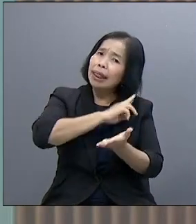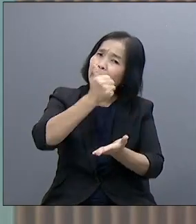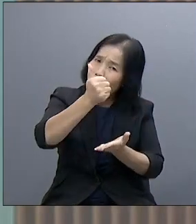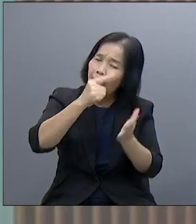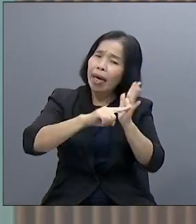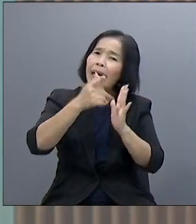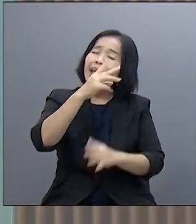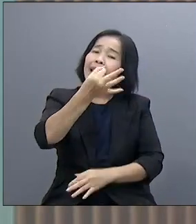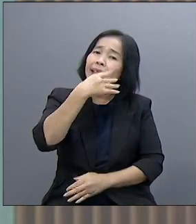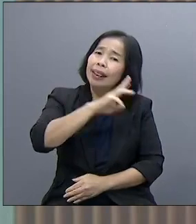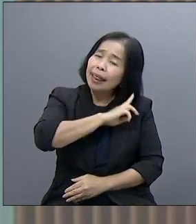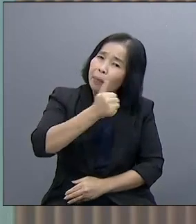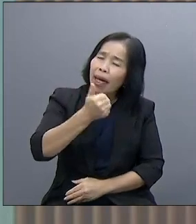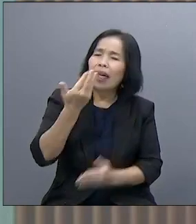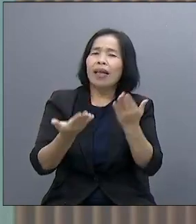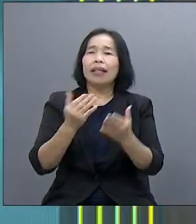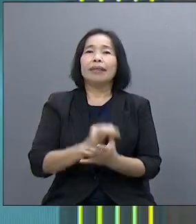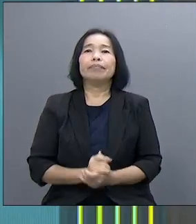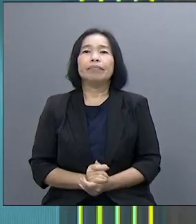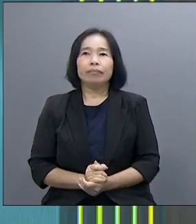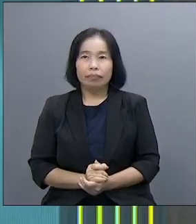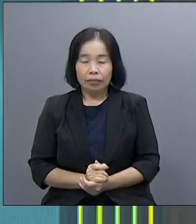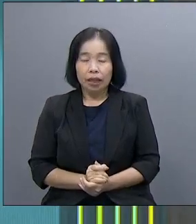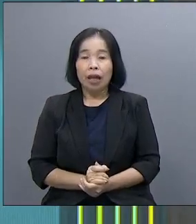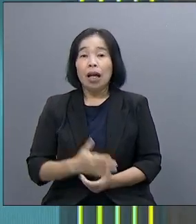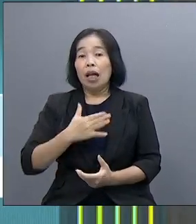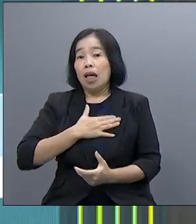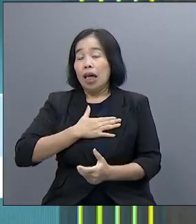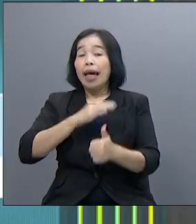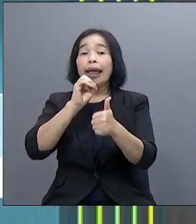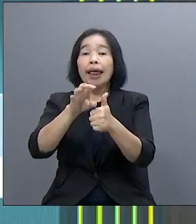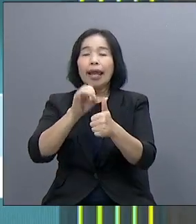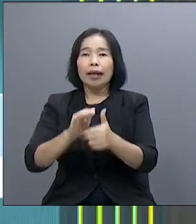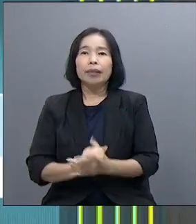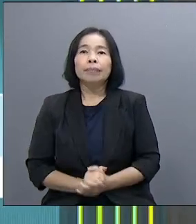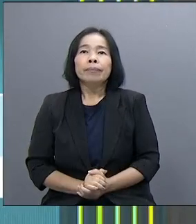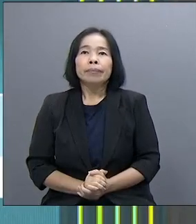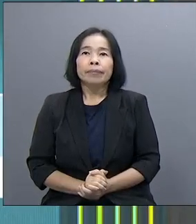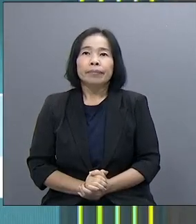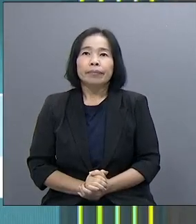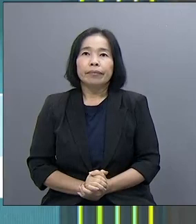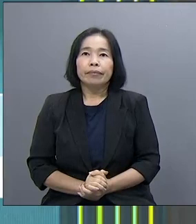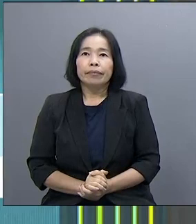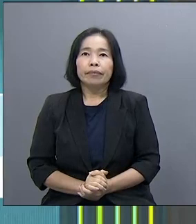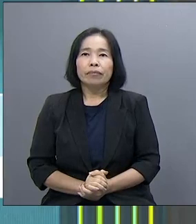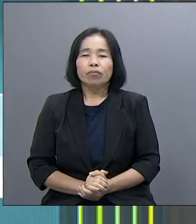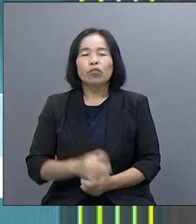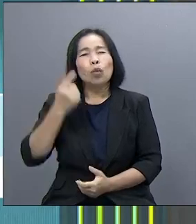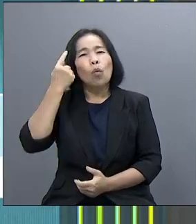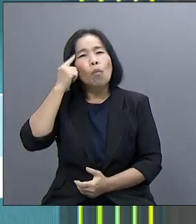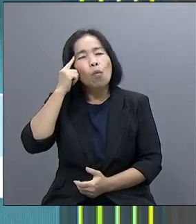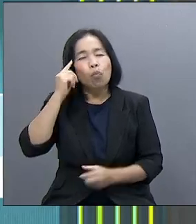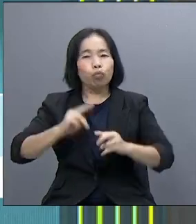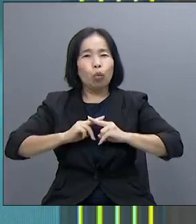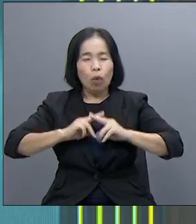ไหมหรือว่ากินกับอาหารหลักก็เพียงพอครับเชิญ ครับครับผมจริงๆแล้วเนี่ยในประเด็นนี้เนี่ยมันเป็นภัยเงียบทางสังคมเนาะจริงๆแล้